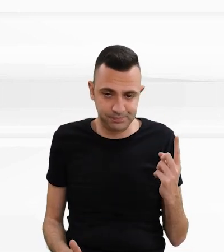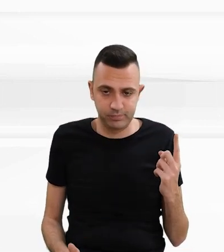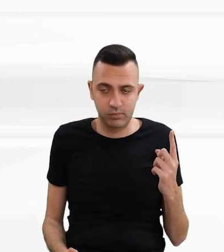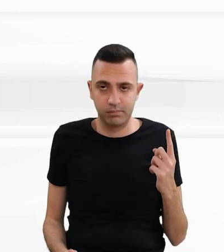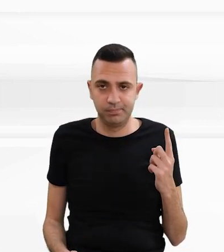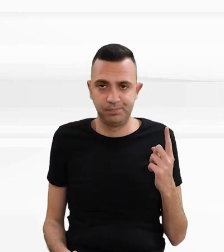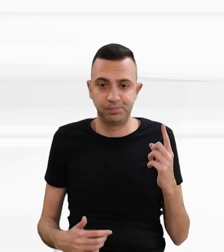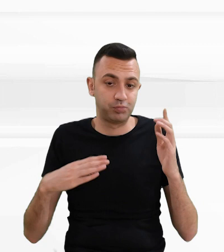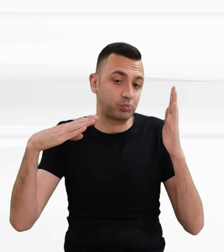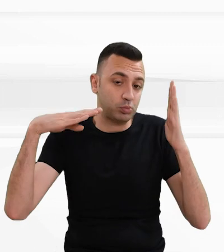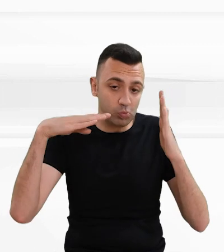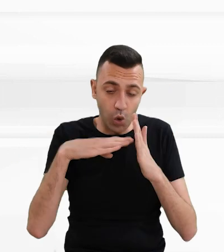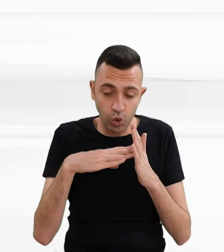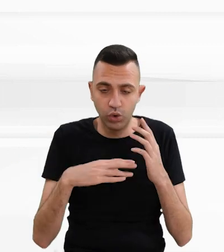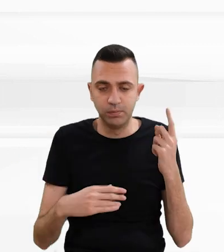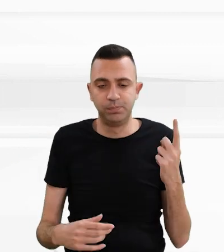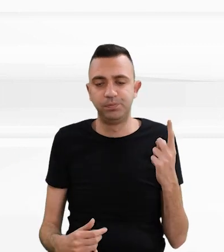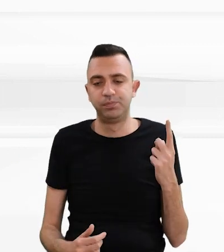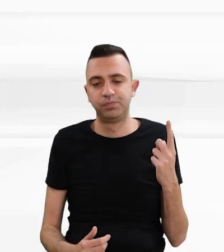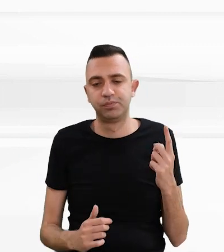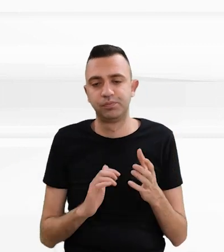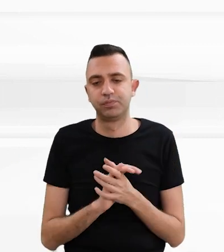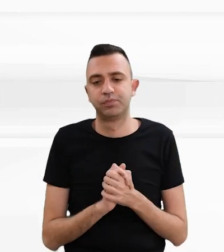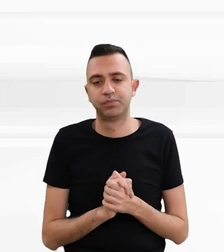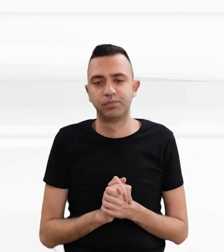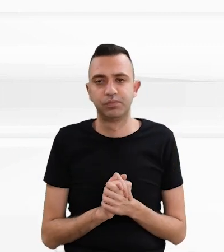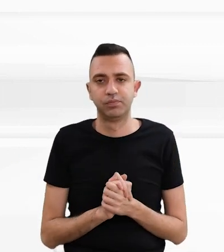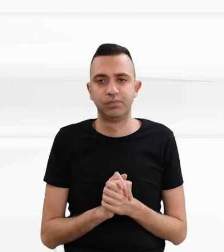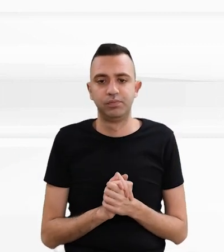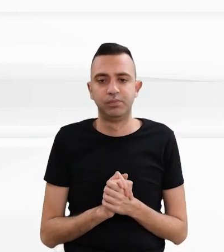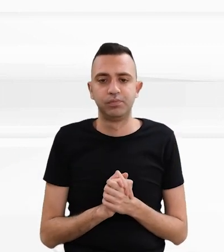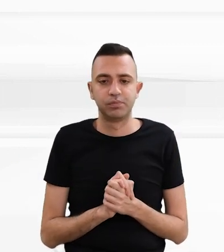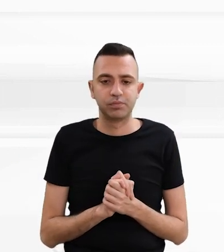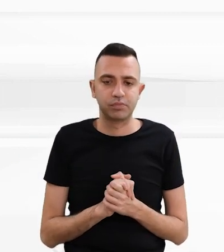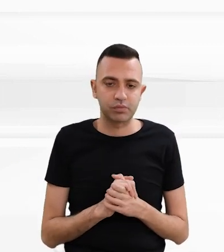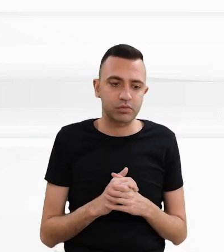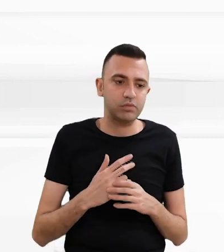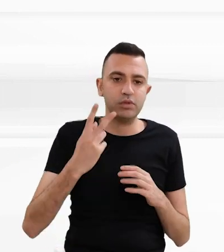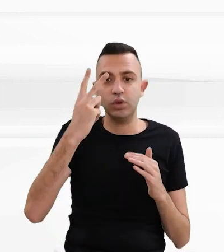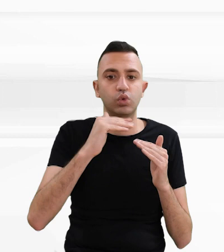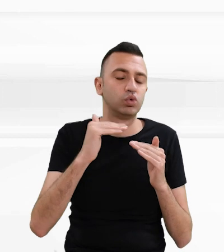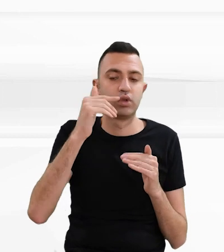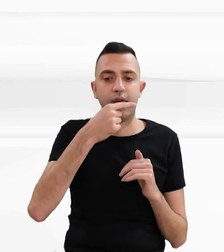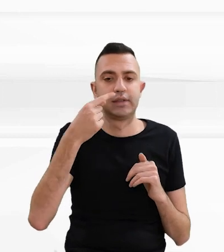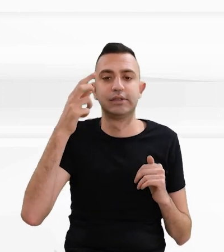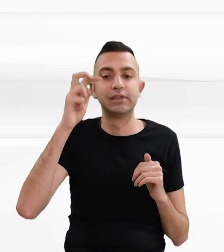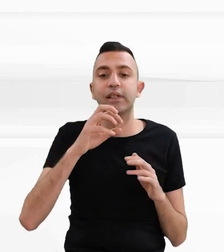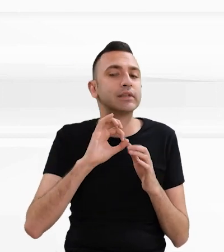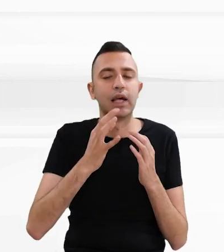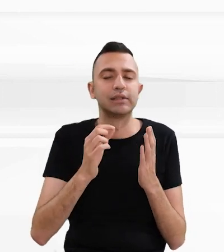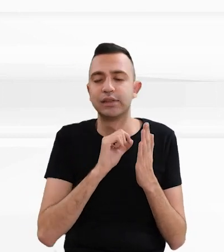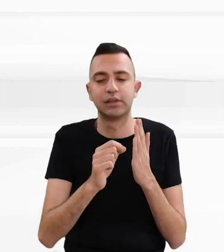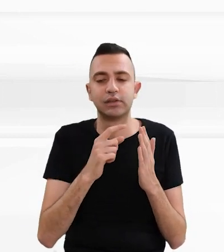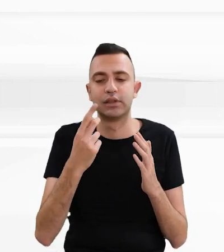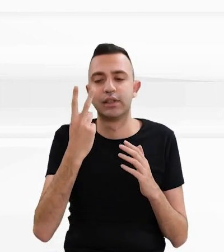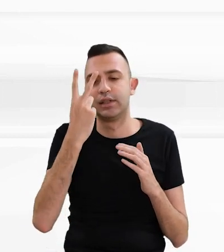biraz daha düzgün yazalım bu 207/2 üstü -8 budaması yazılacaktır